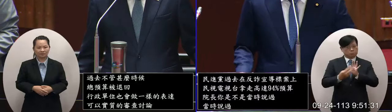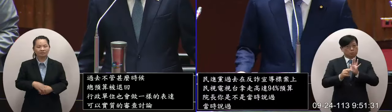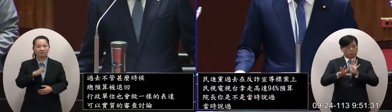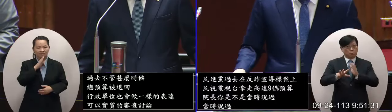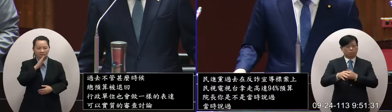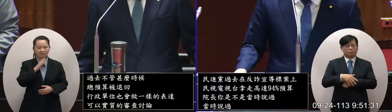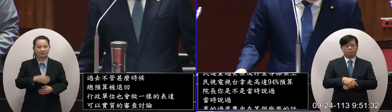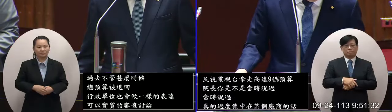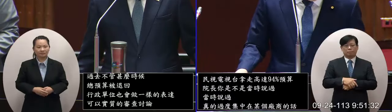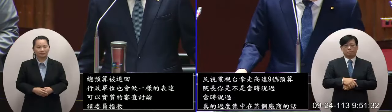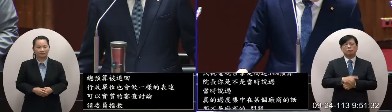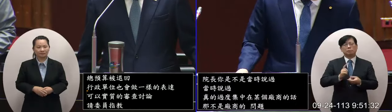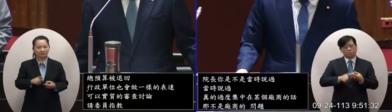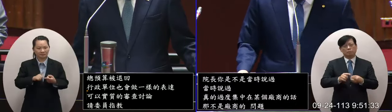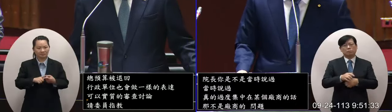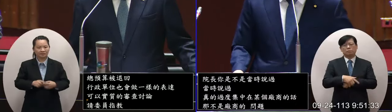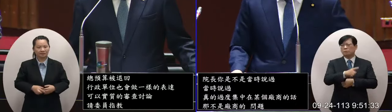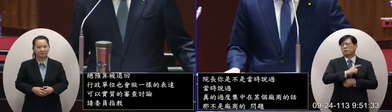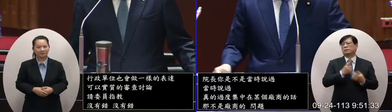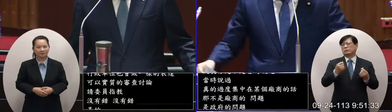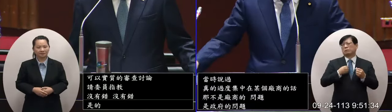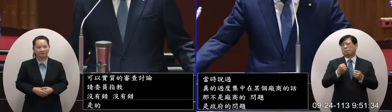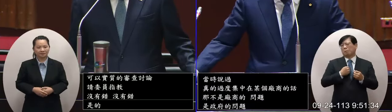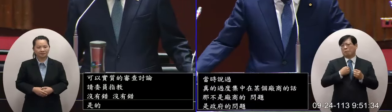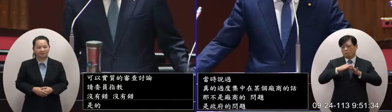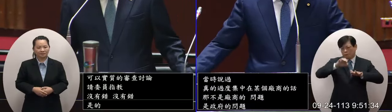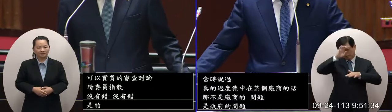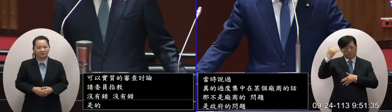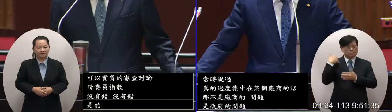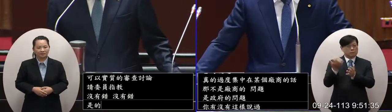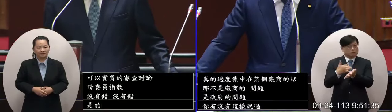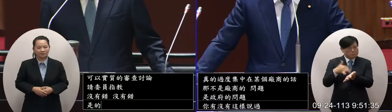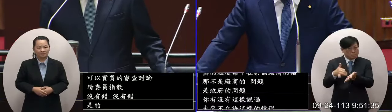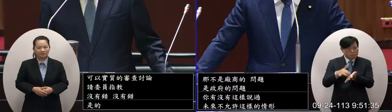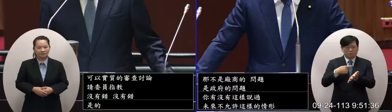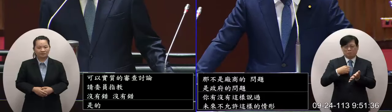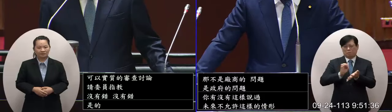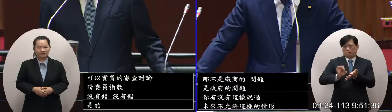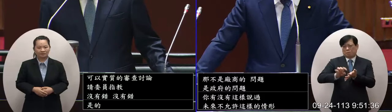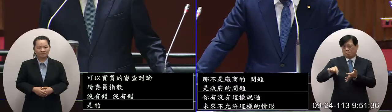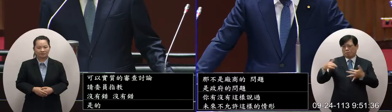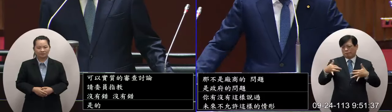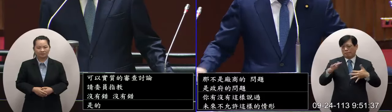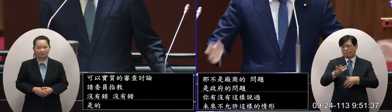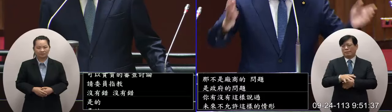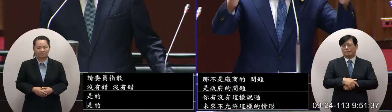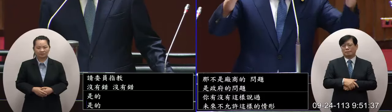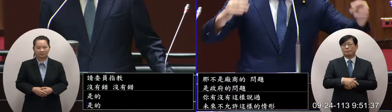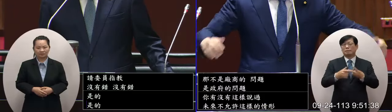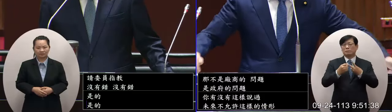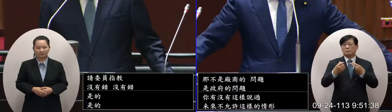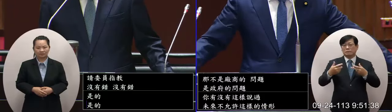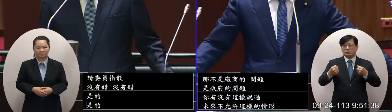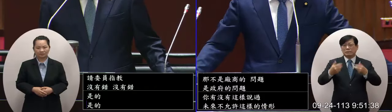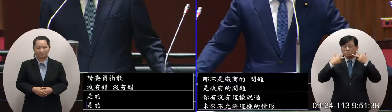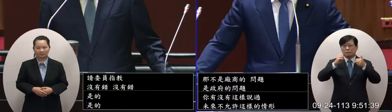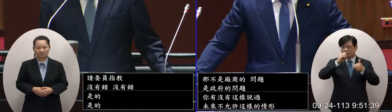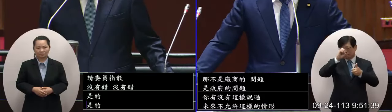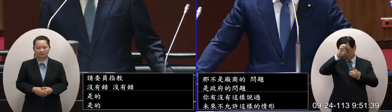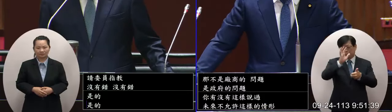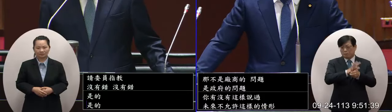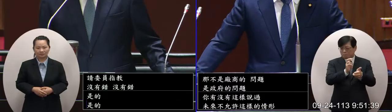过？ 是的。 对啊，所以你自己都知道，民进党过去预算执行使用有问题，在野党来为人民把